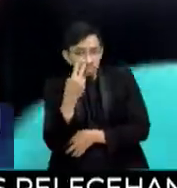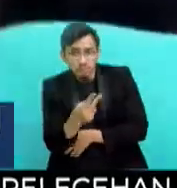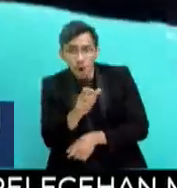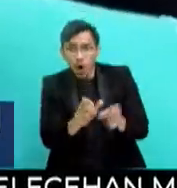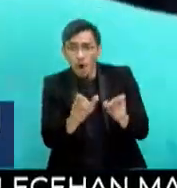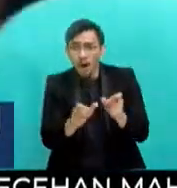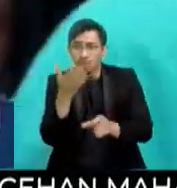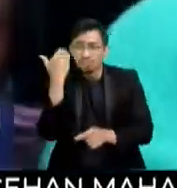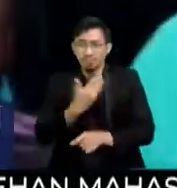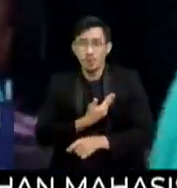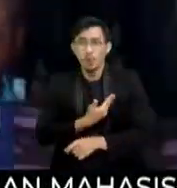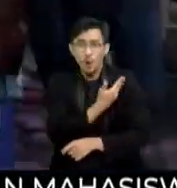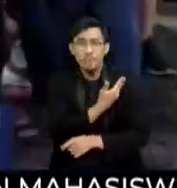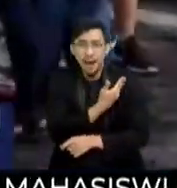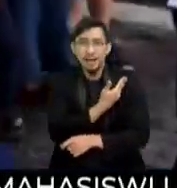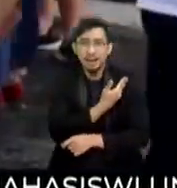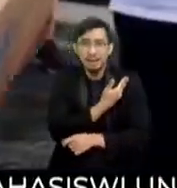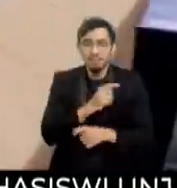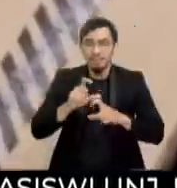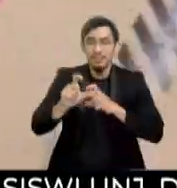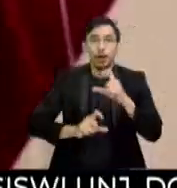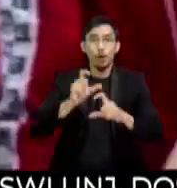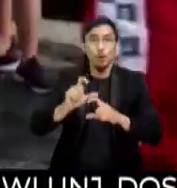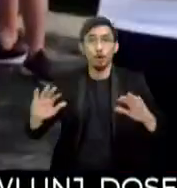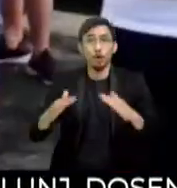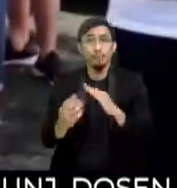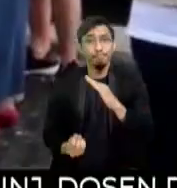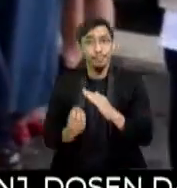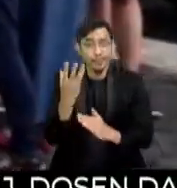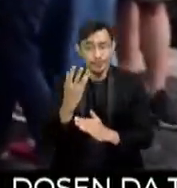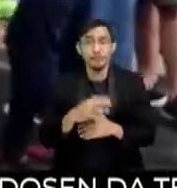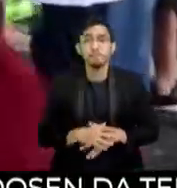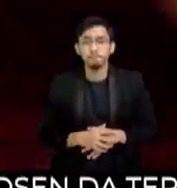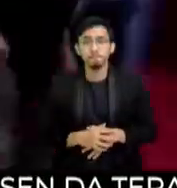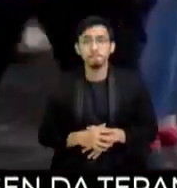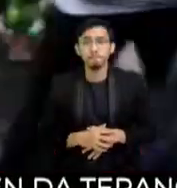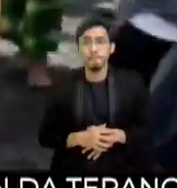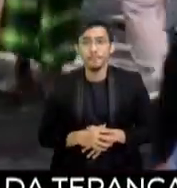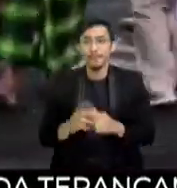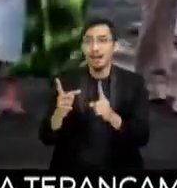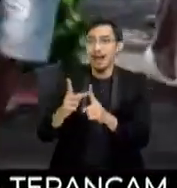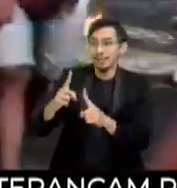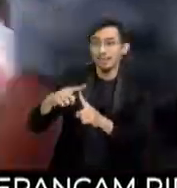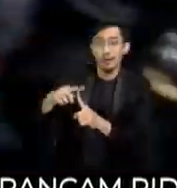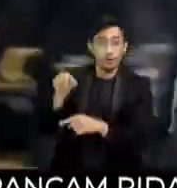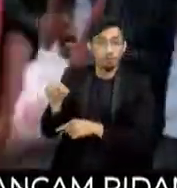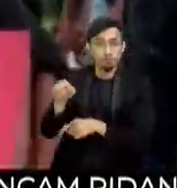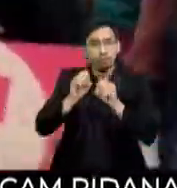Semeru sepekan lalu. Hadi Cahyanto juga mengajak para korban berkomunikasi untuk membangkitkan kembali